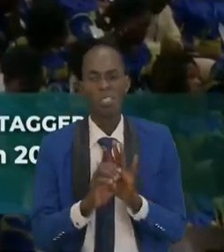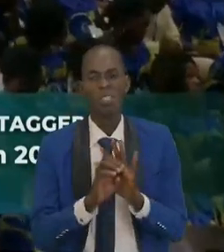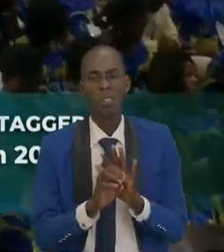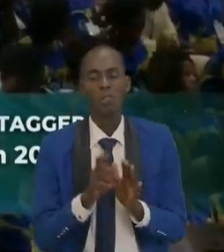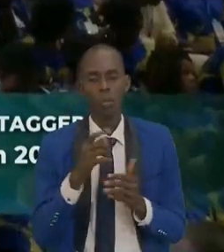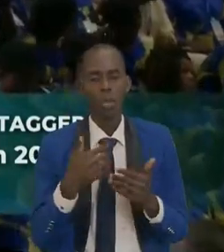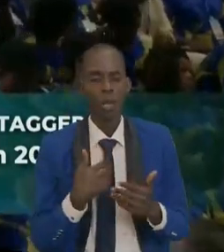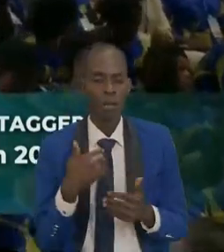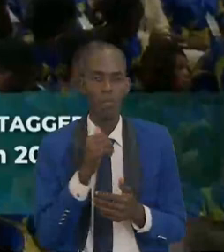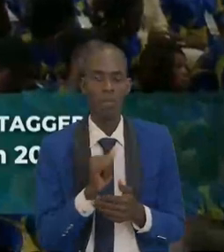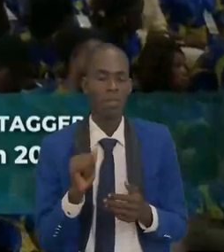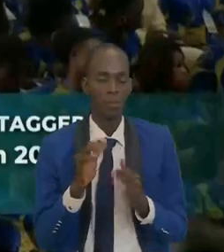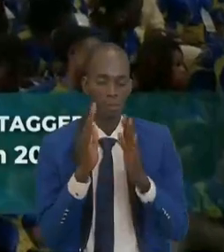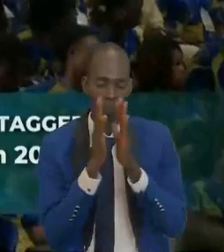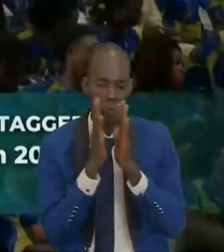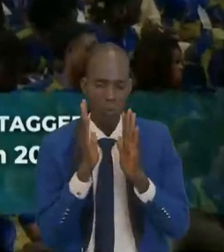Et si tu es un partenaire de prière,